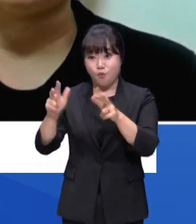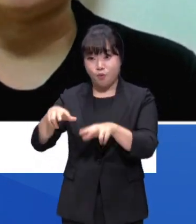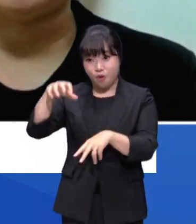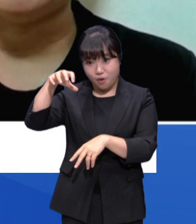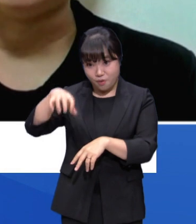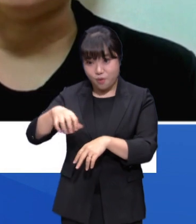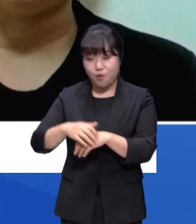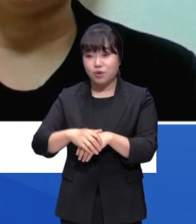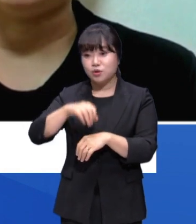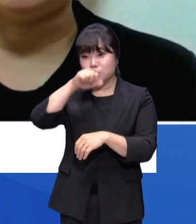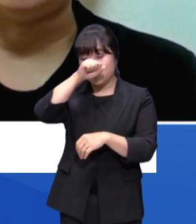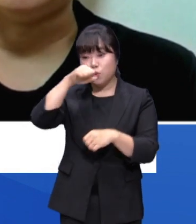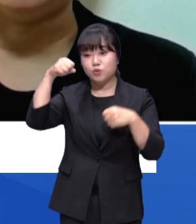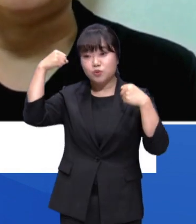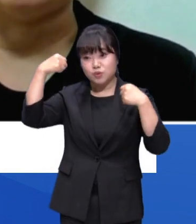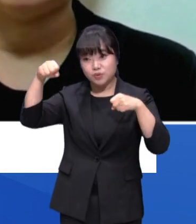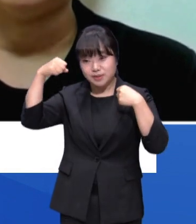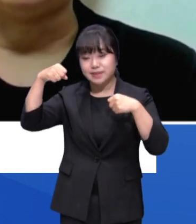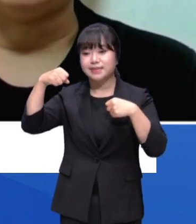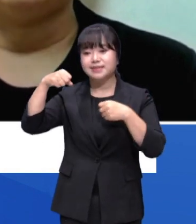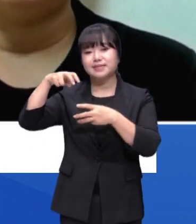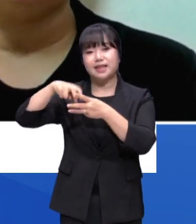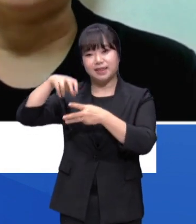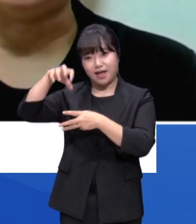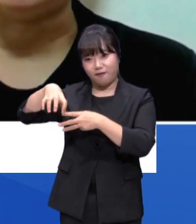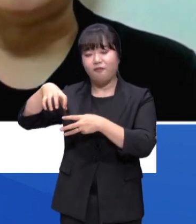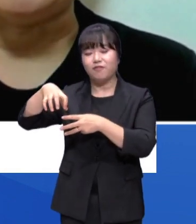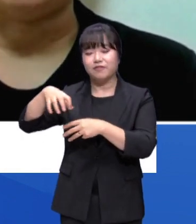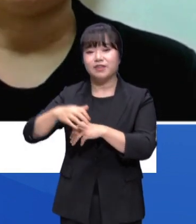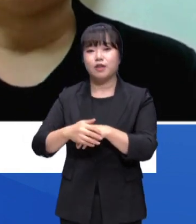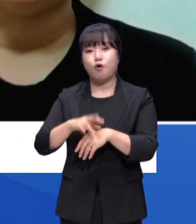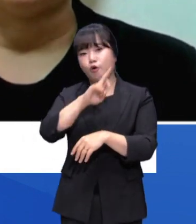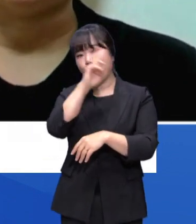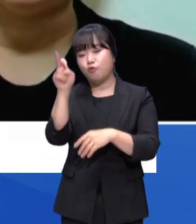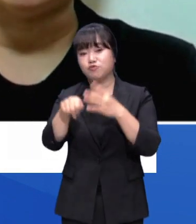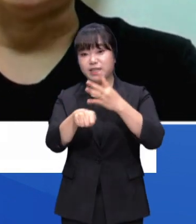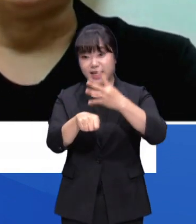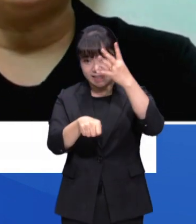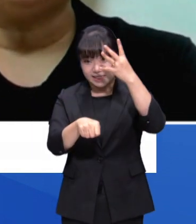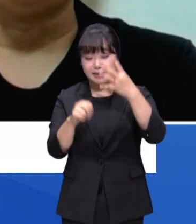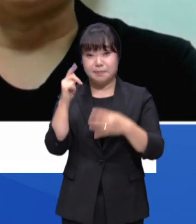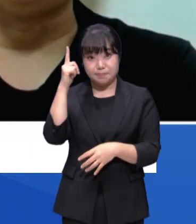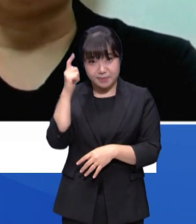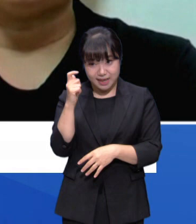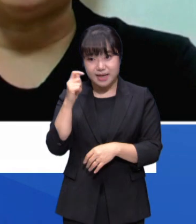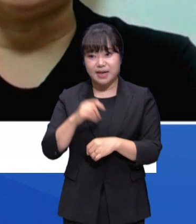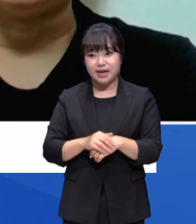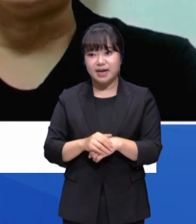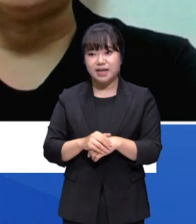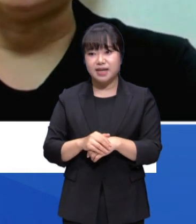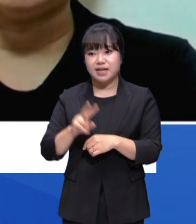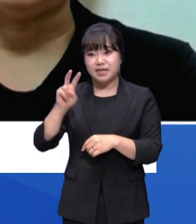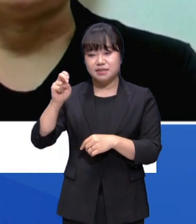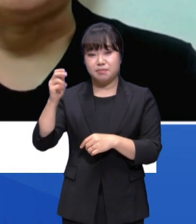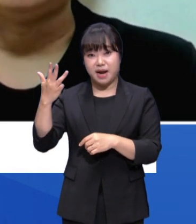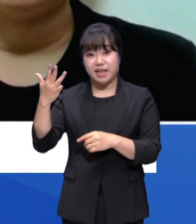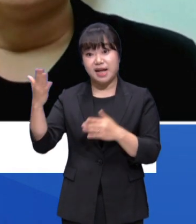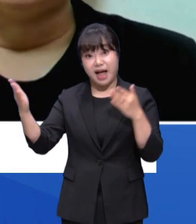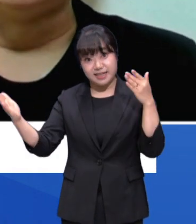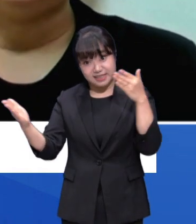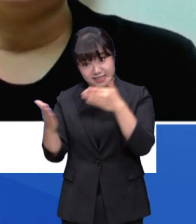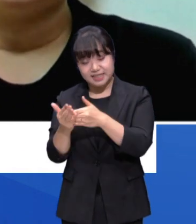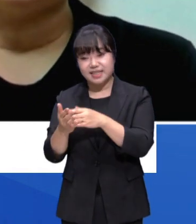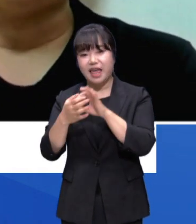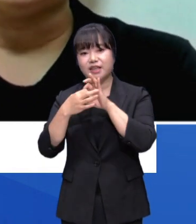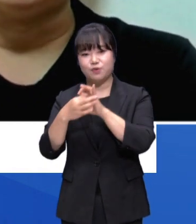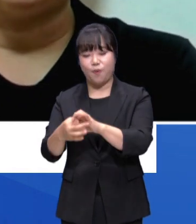공연 연극센터에서 진행이 되는데요. 예, 오후 4시에 예, 시작을 해서 예, 28일까지 진행을 하게 됩니다.